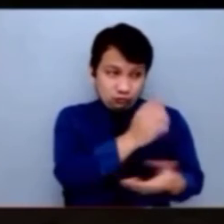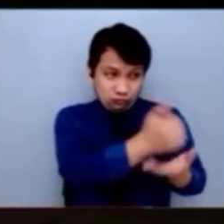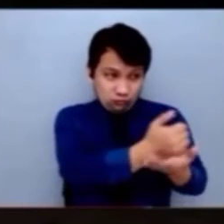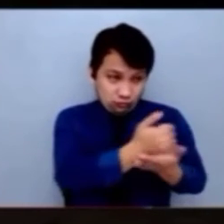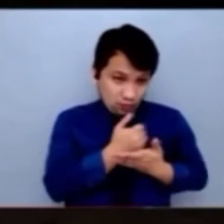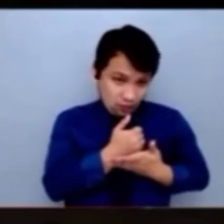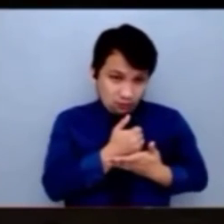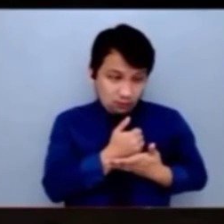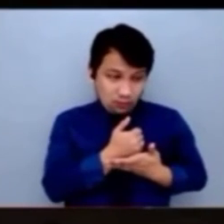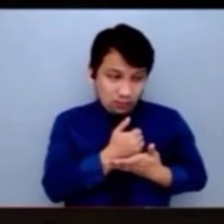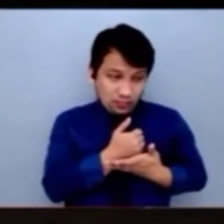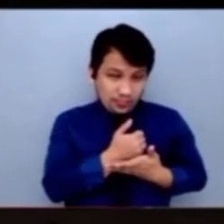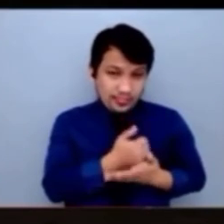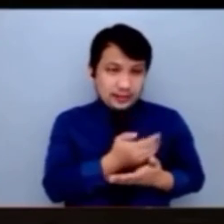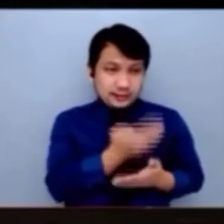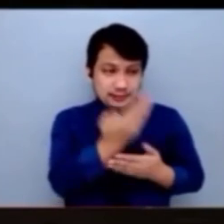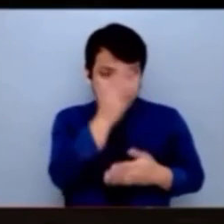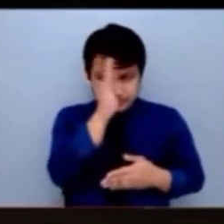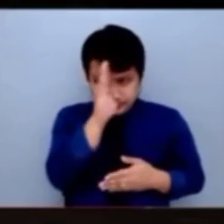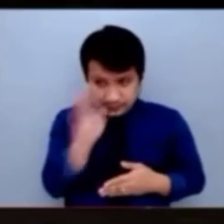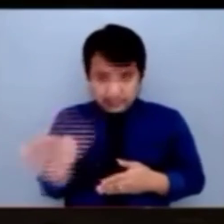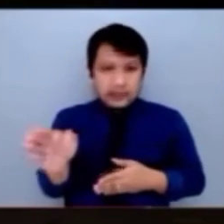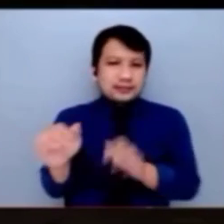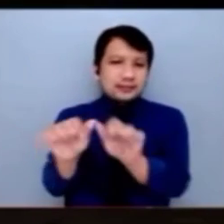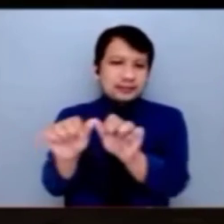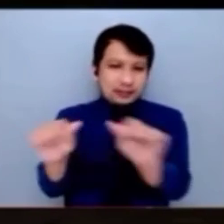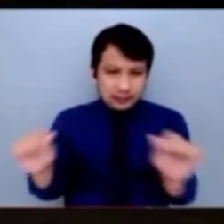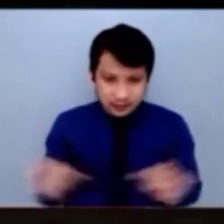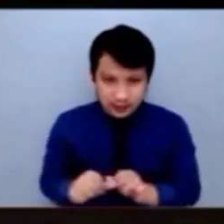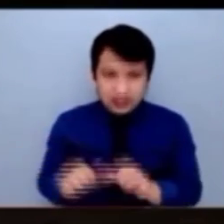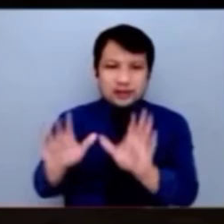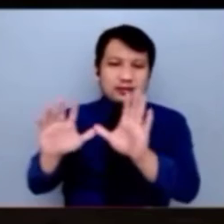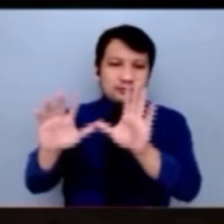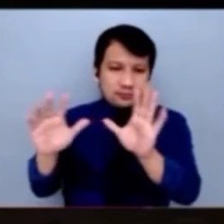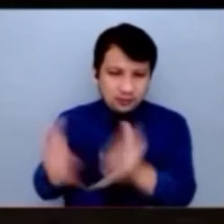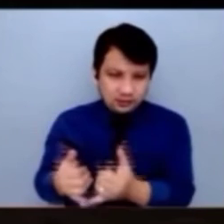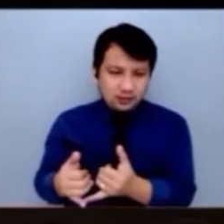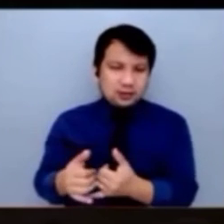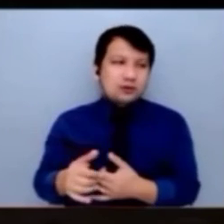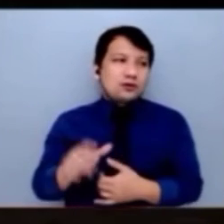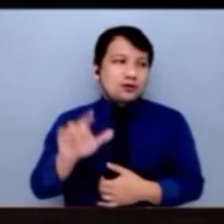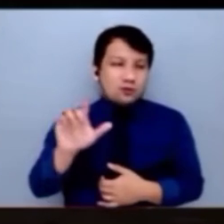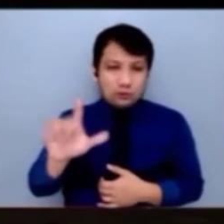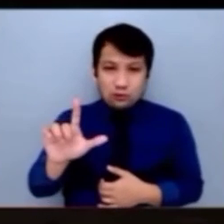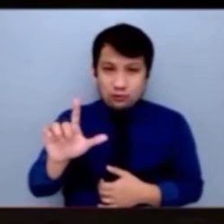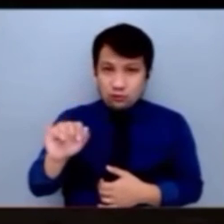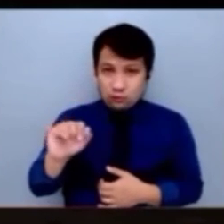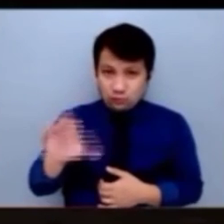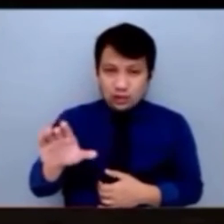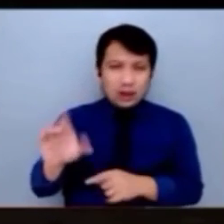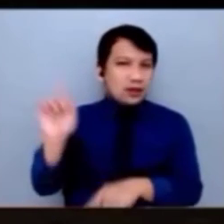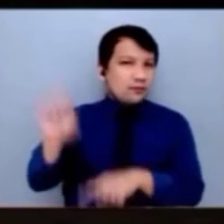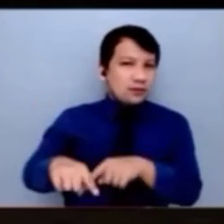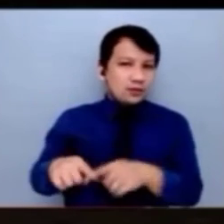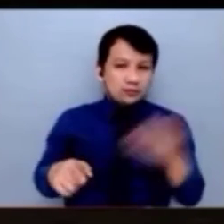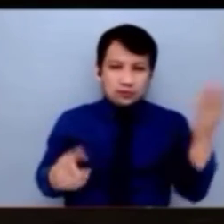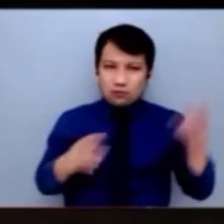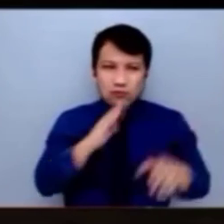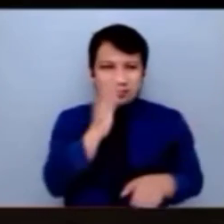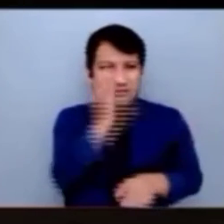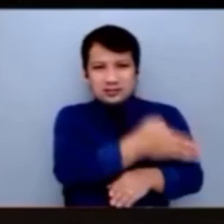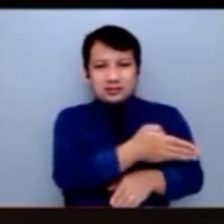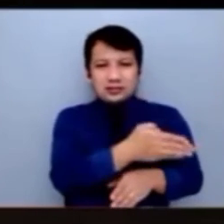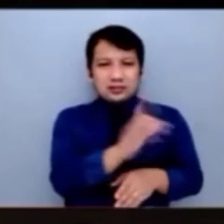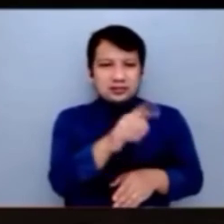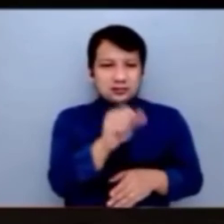no, directly sa area, sa barangay or locality na hindi na idaan dito sa LGU, hindi na idaan sa Cebu